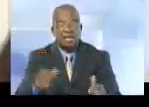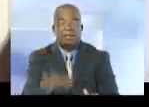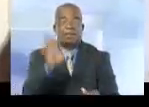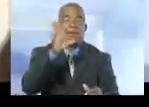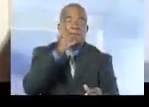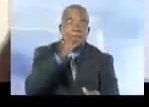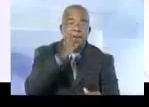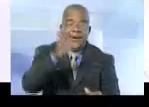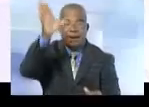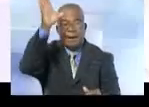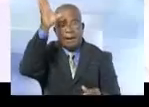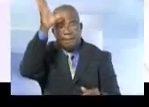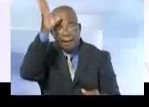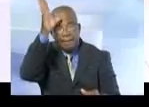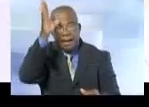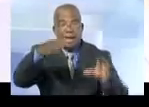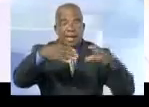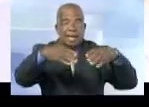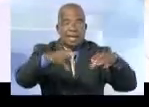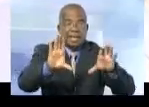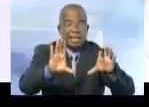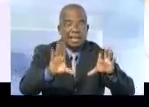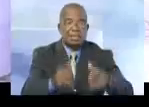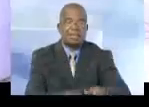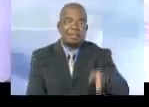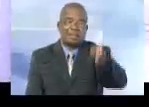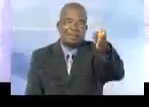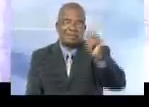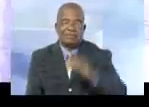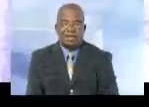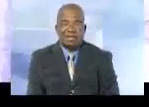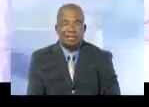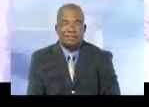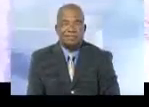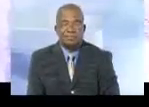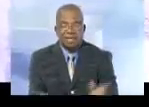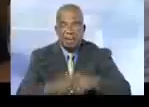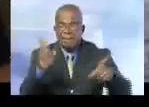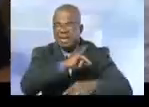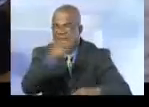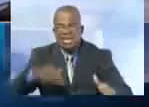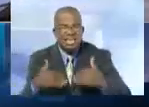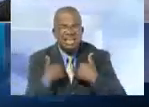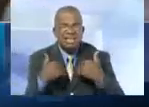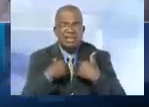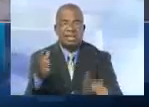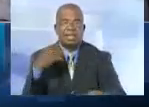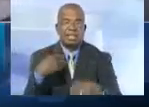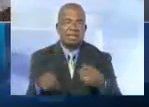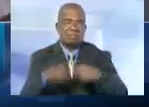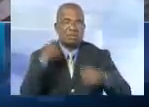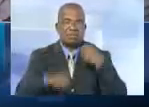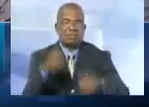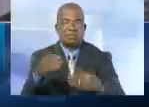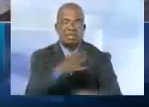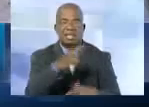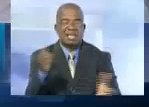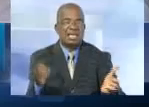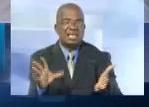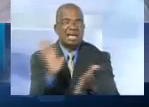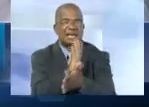postes, puisque nous sommes en réseau. Le processus de fabrication des cartes est cependant freiné par quelques difficultés. Souvent, il y a des fiches qui n'ont pas de